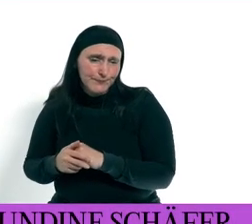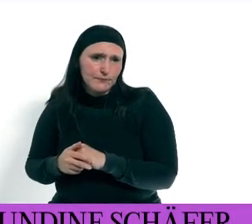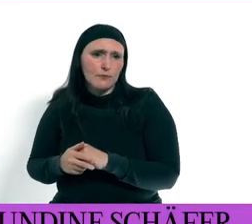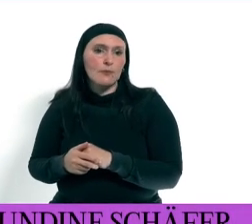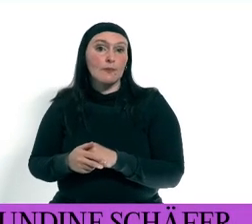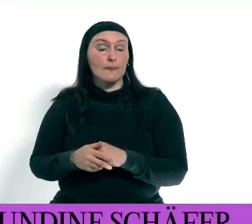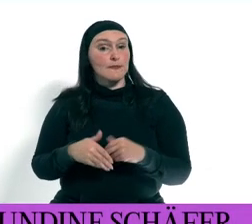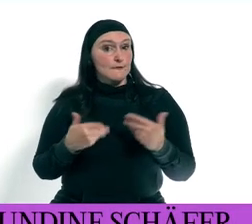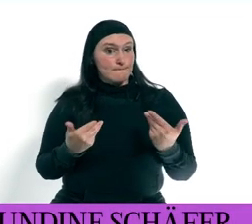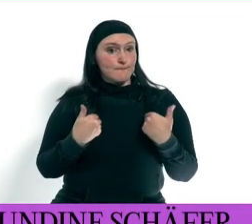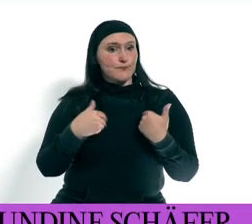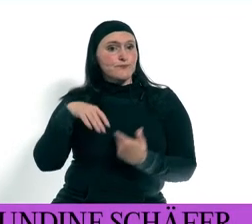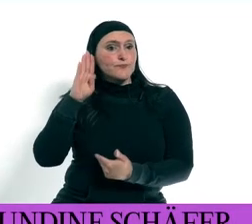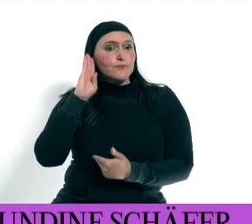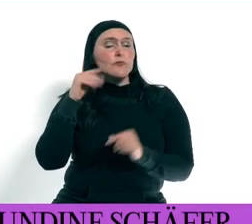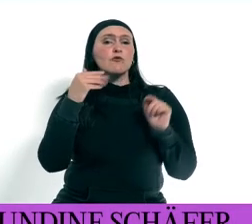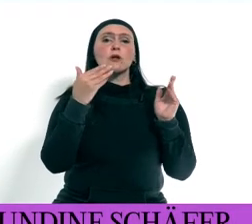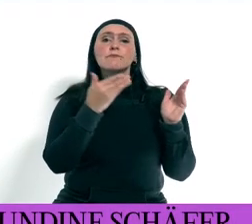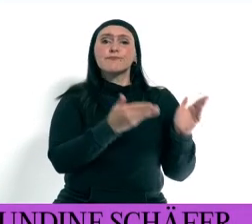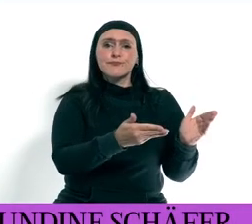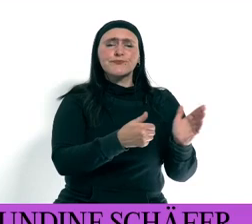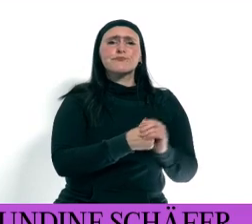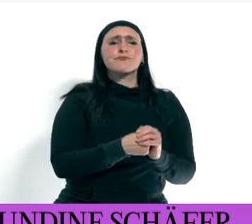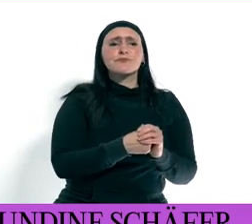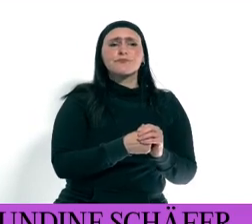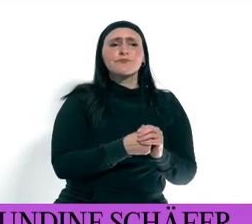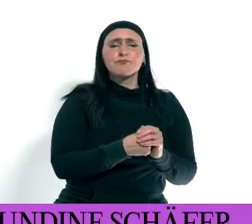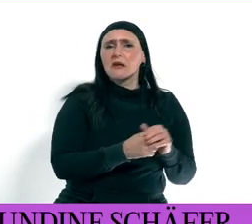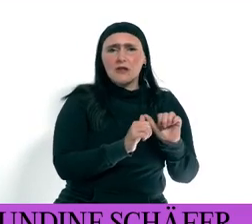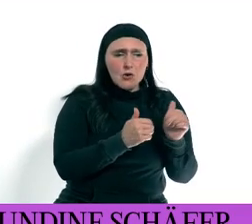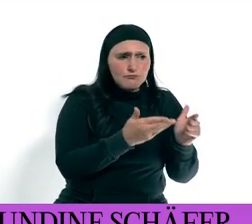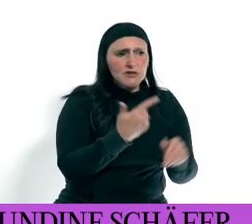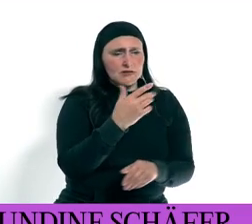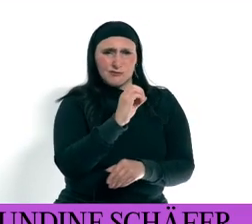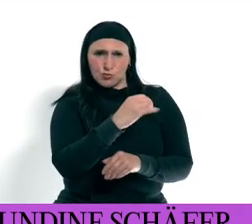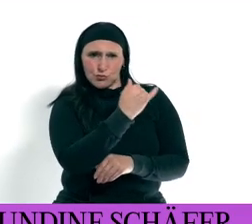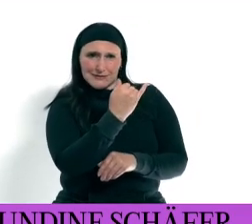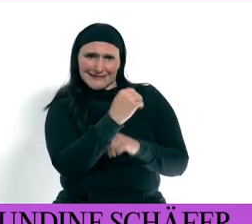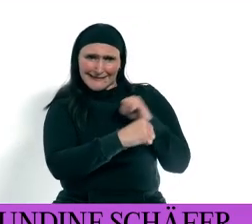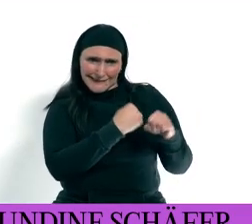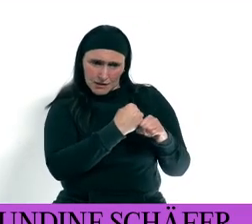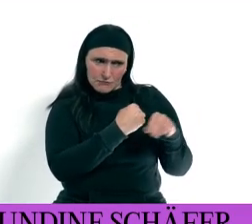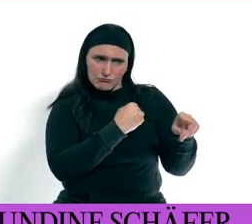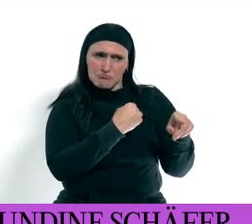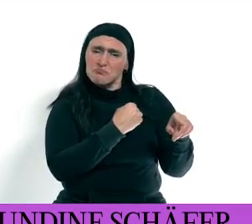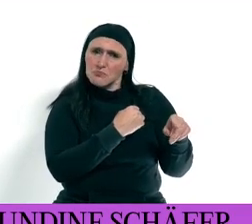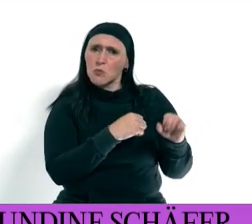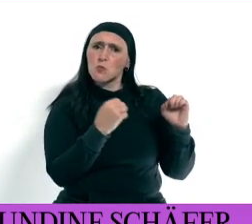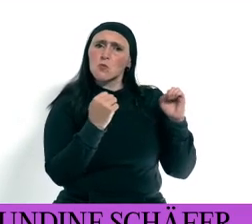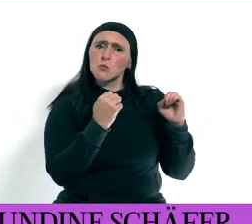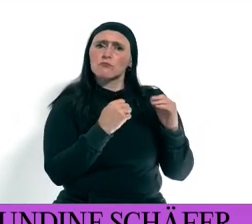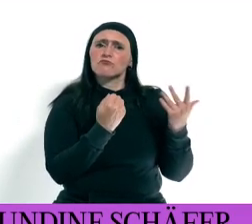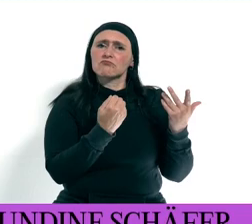hear from Lippi Mabub about this, because 20 years is a long time. Lippi Mabub, auch euch möchte ich